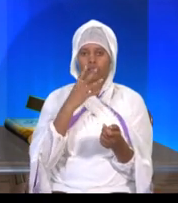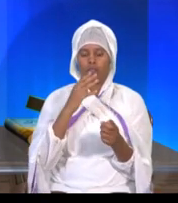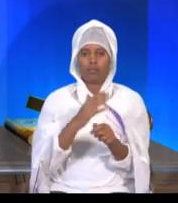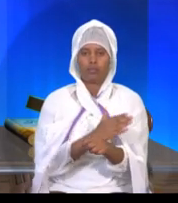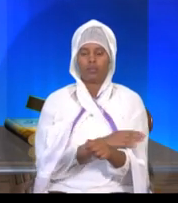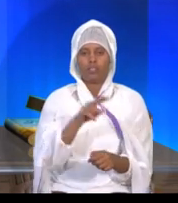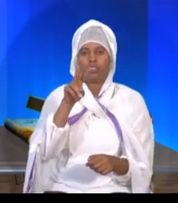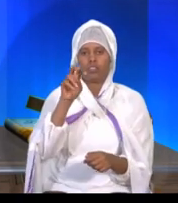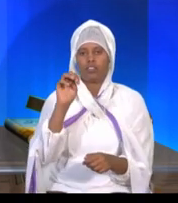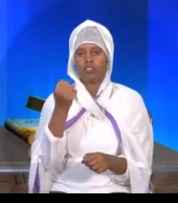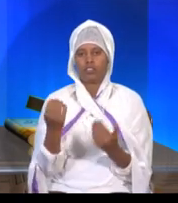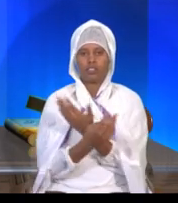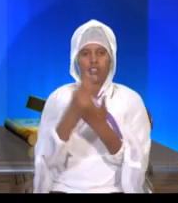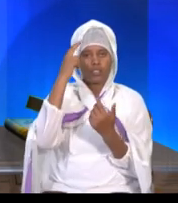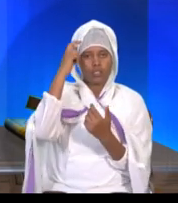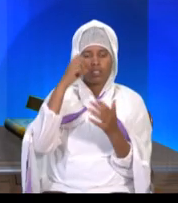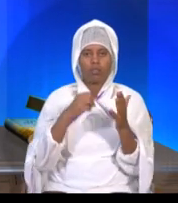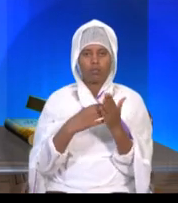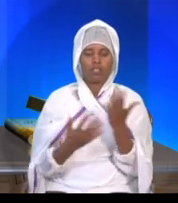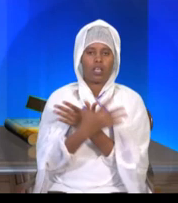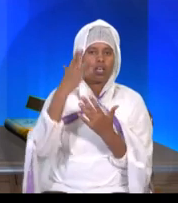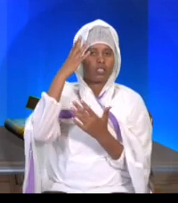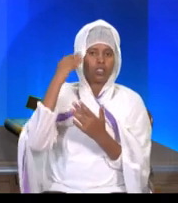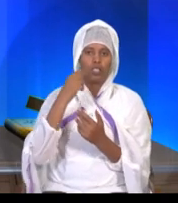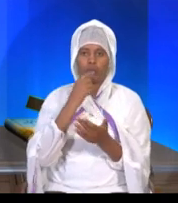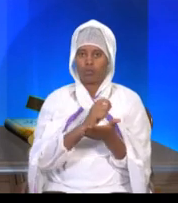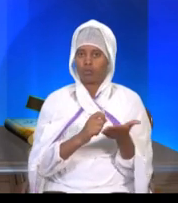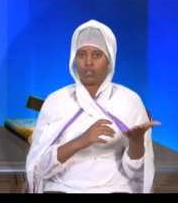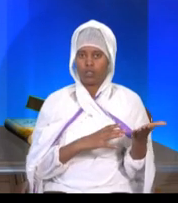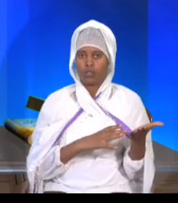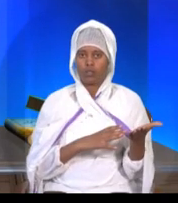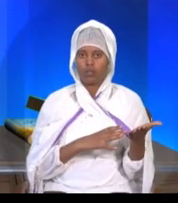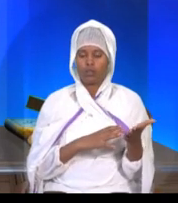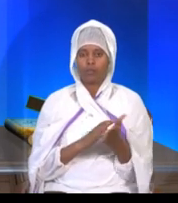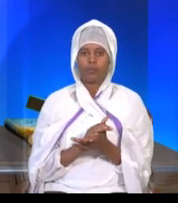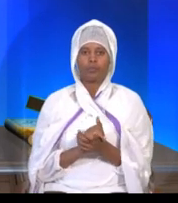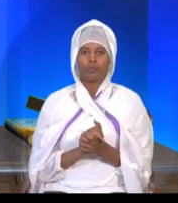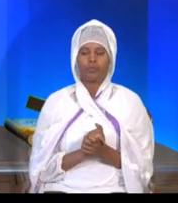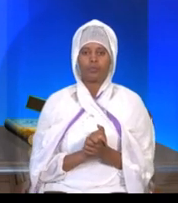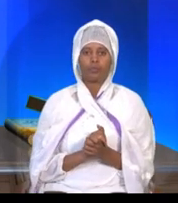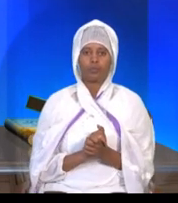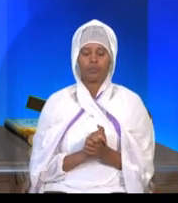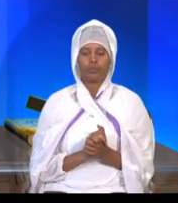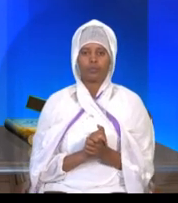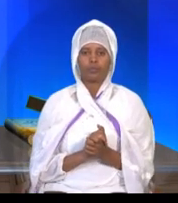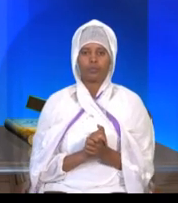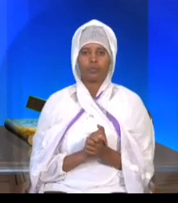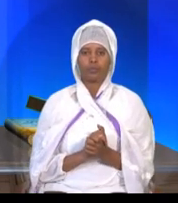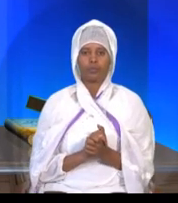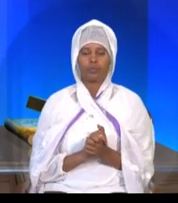አረጋው መንፈሳዊ ምዕራፍ 29 ዘይንስሐሉ ምክንያቱ አይን ዘንጋዓይ ትርስቲ በተአብዮ